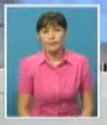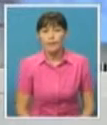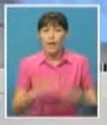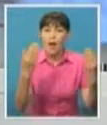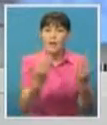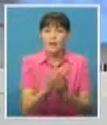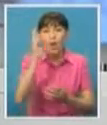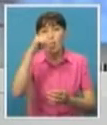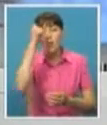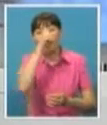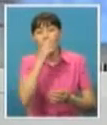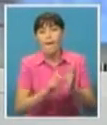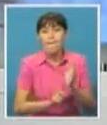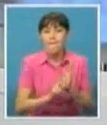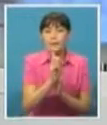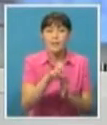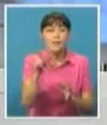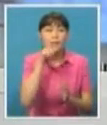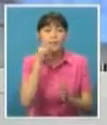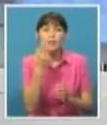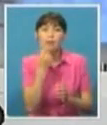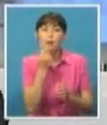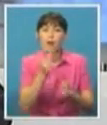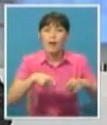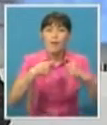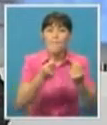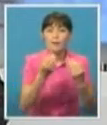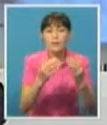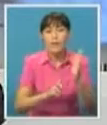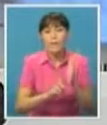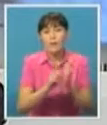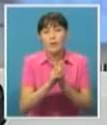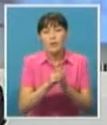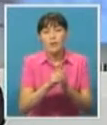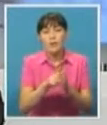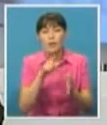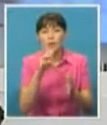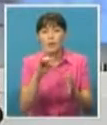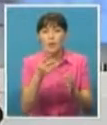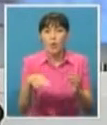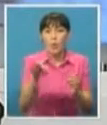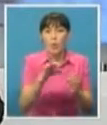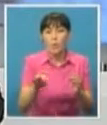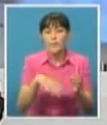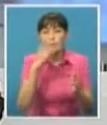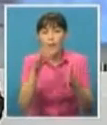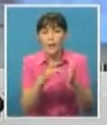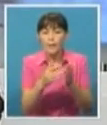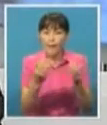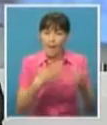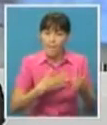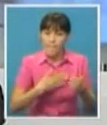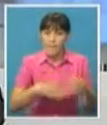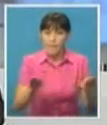Жаңа оқу жылы басталысымен жастар қан тапсыруда. Қашанда игілігі мол ілкімді істің бастамашысы болып жүрген жас толқын облыстық қан орталығында өткен «Бізбен бірге»